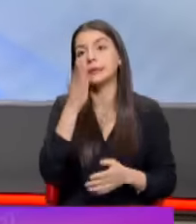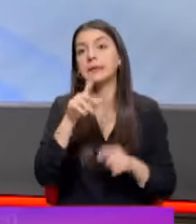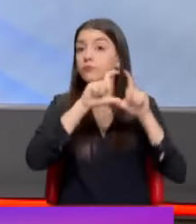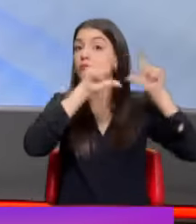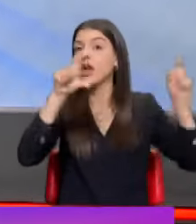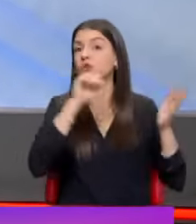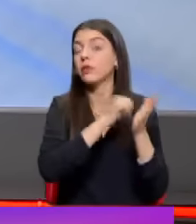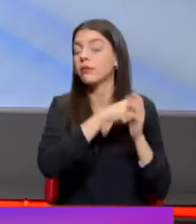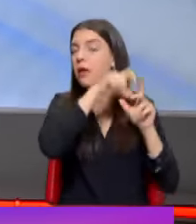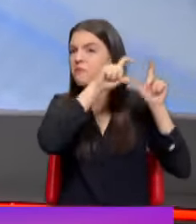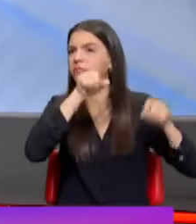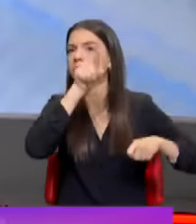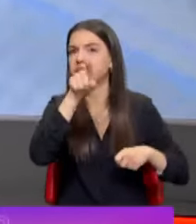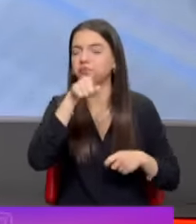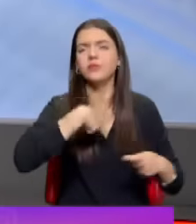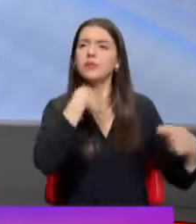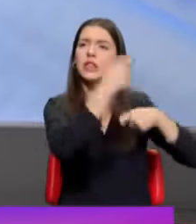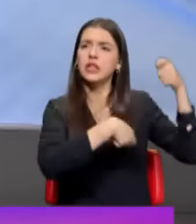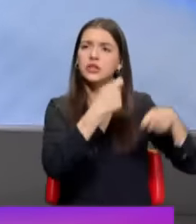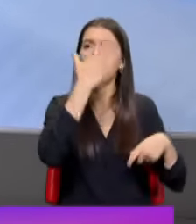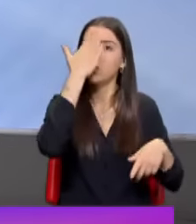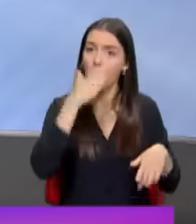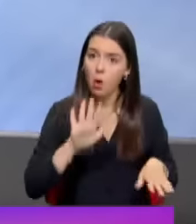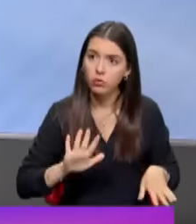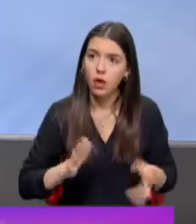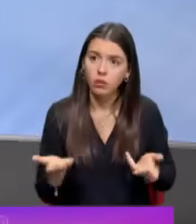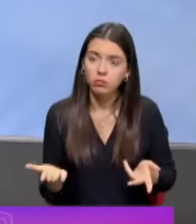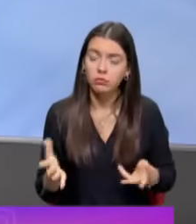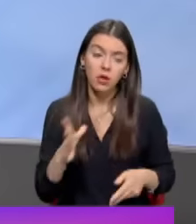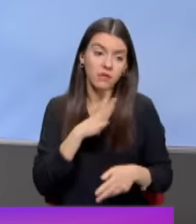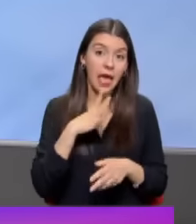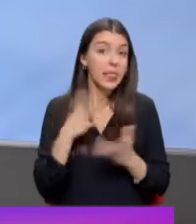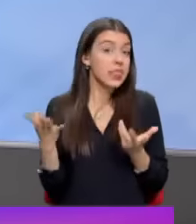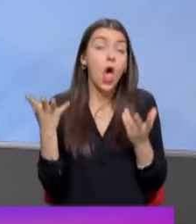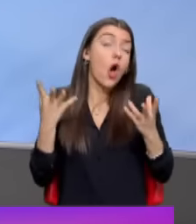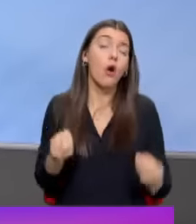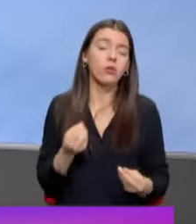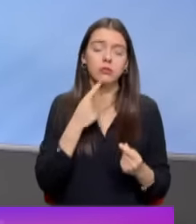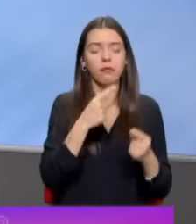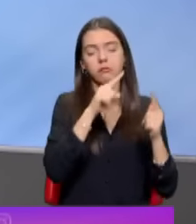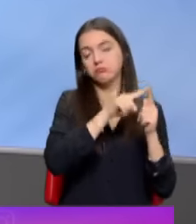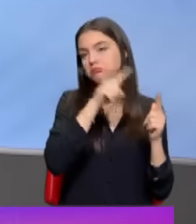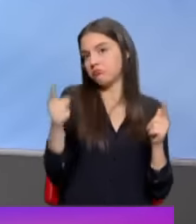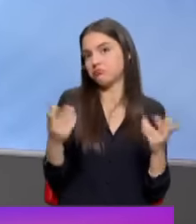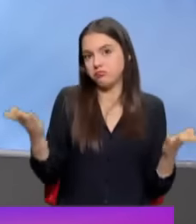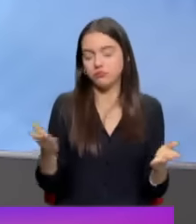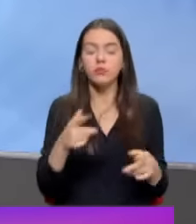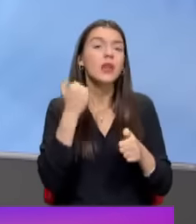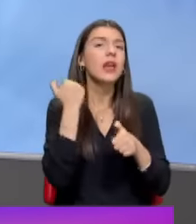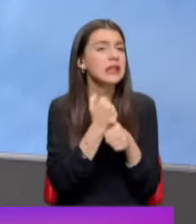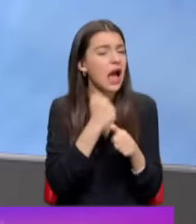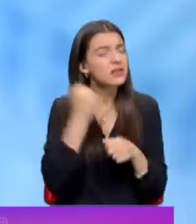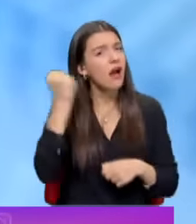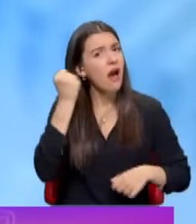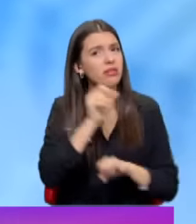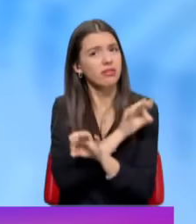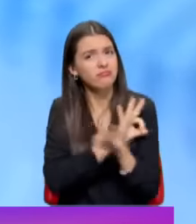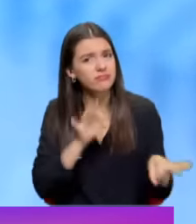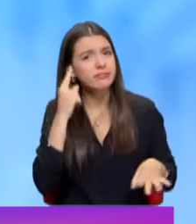manşetinde. Ticaret yoktan var ne olmuşa geldi iş deniyor. Gazze'deki katliama rağmen